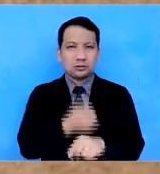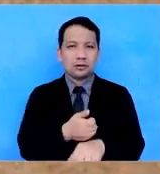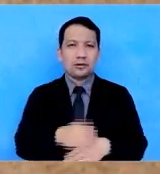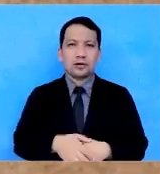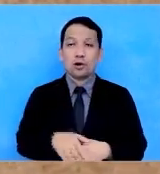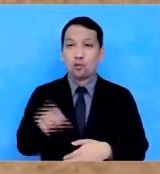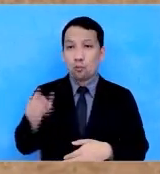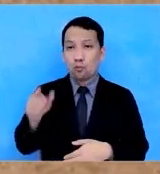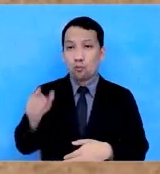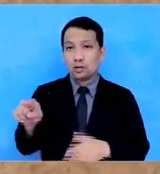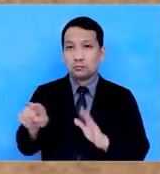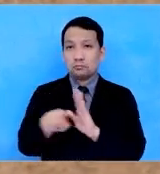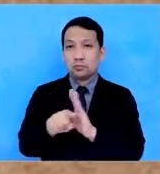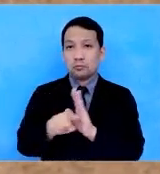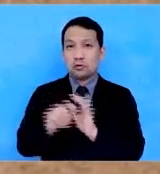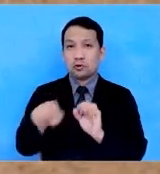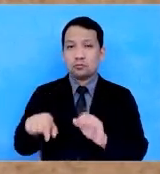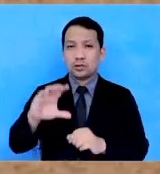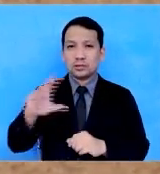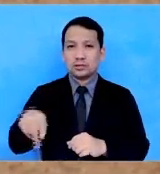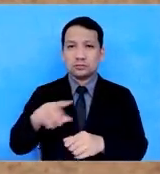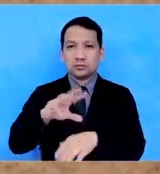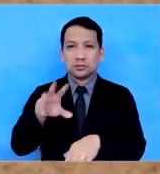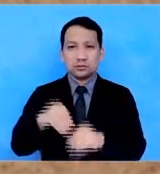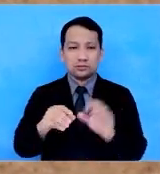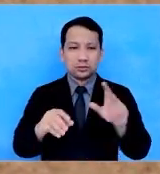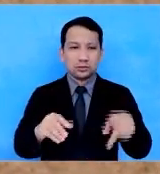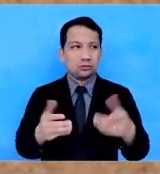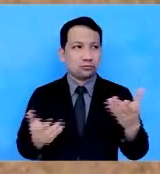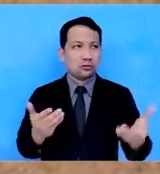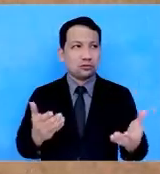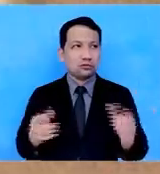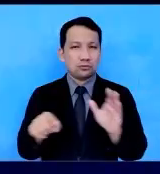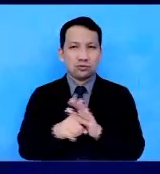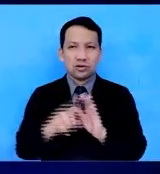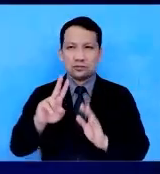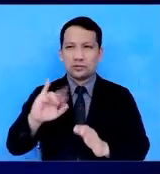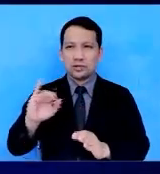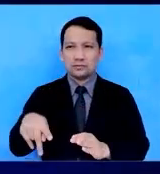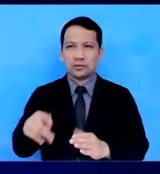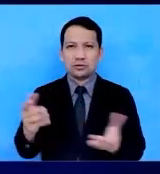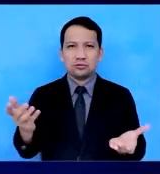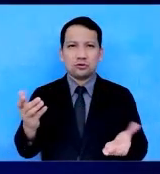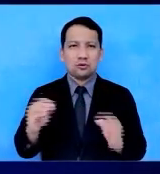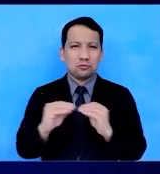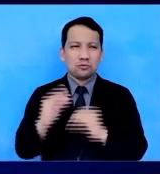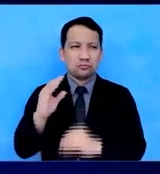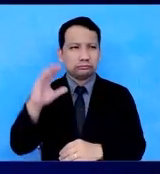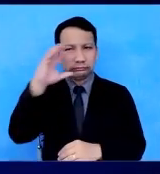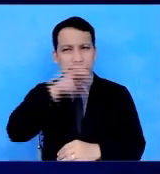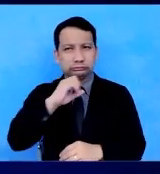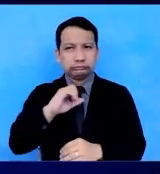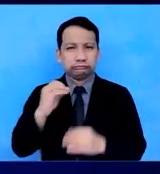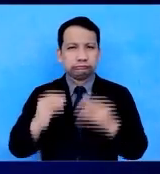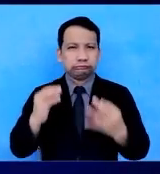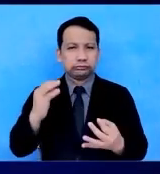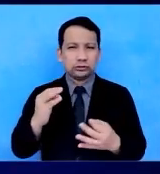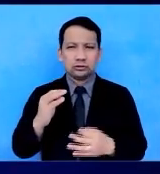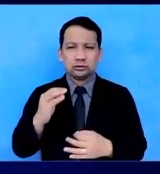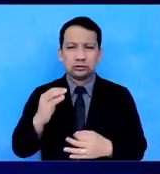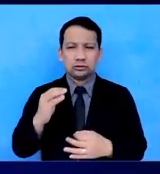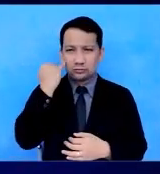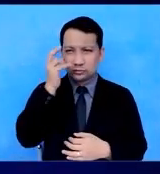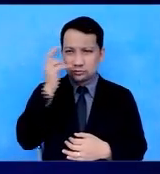kasi, bawal talaga ang mga cellphone sa kulungan at walang VIP treatment. At mas lalong nagduda si Justice Secretary Juanito